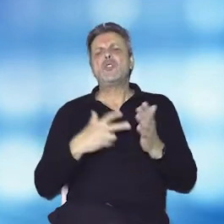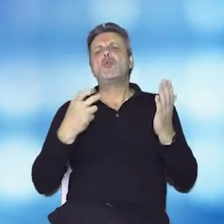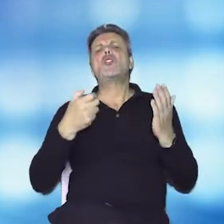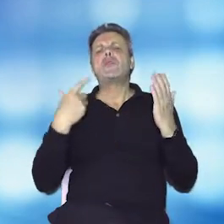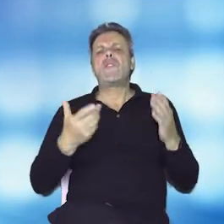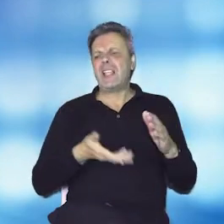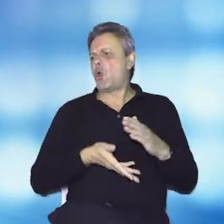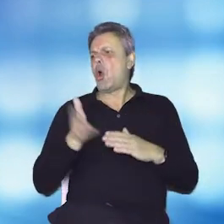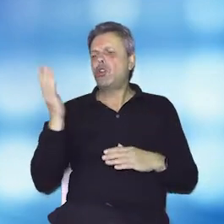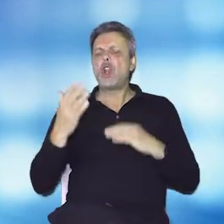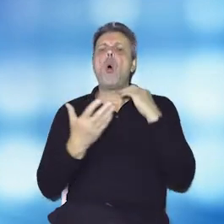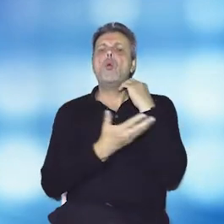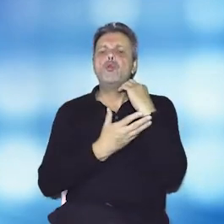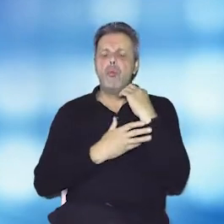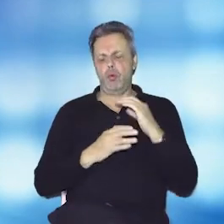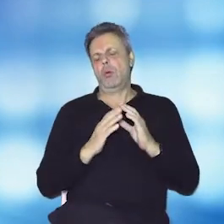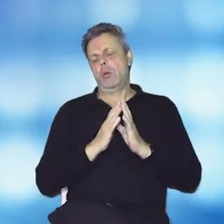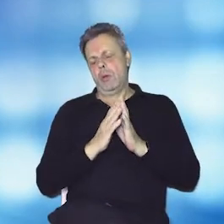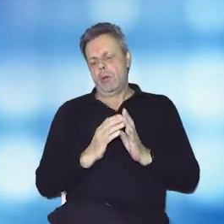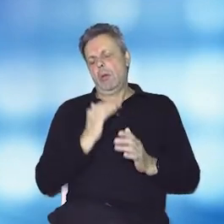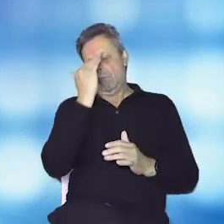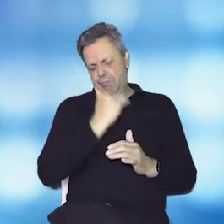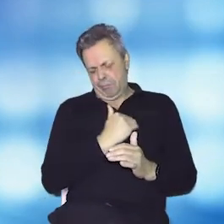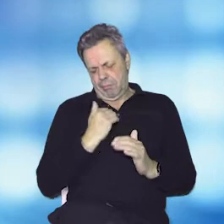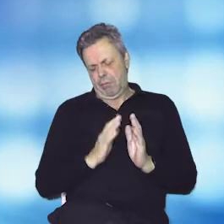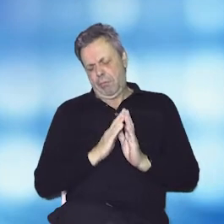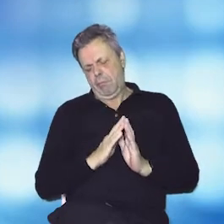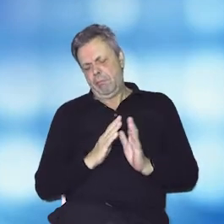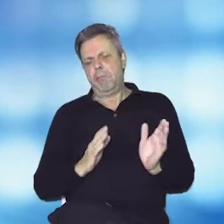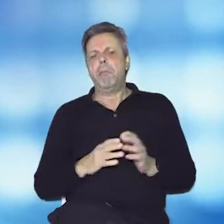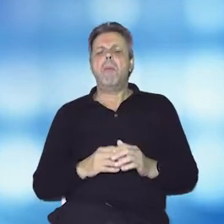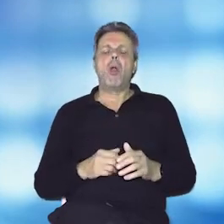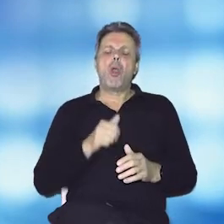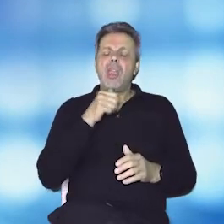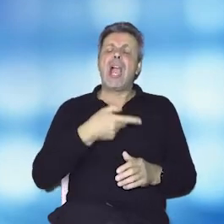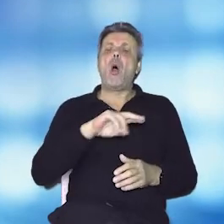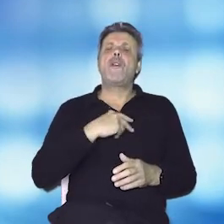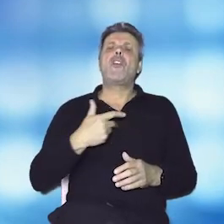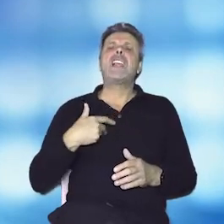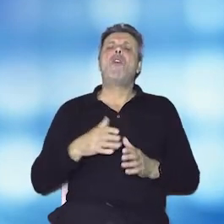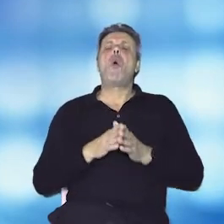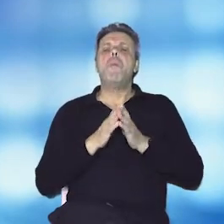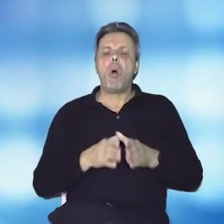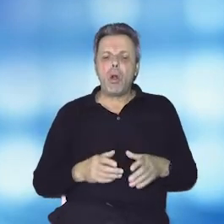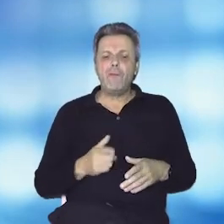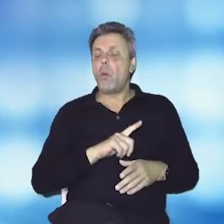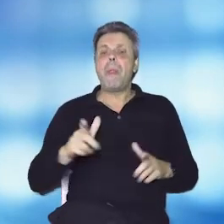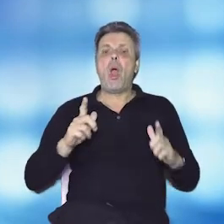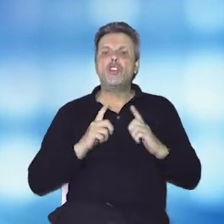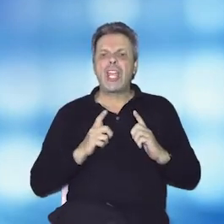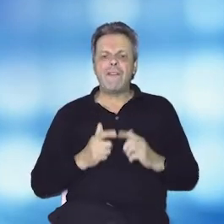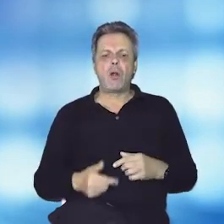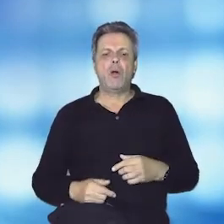1820. otišao je u šumarak i pomolio se. I kao odgovor na svoju molitvu, potpuno